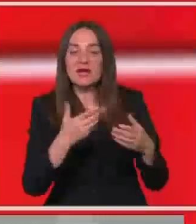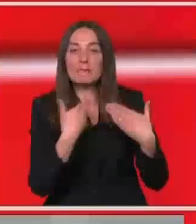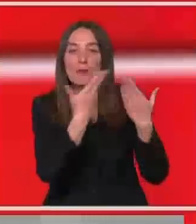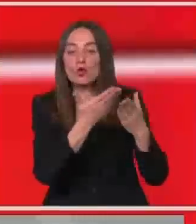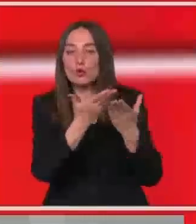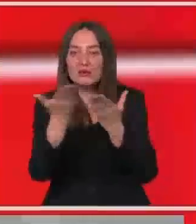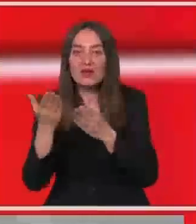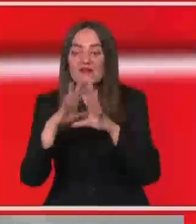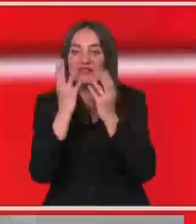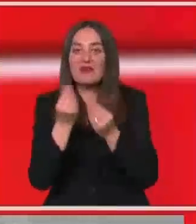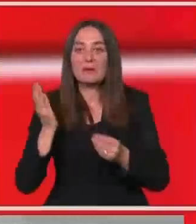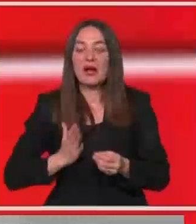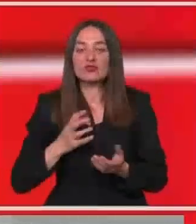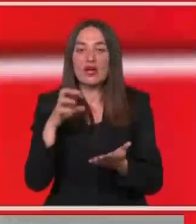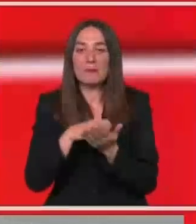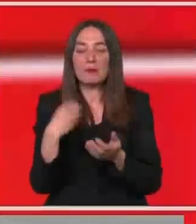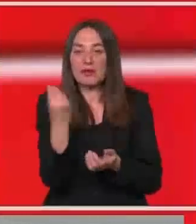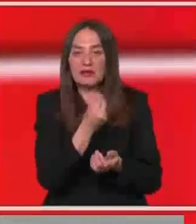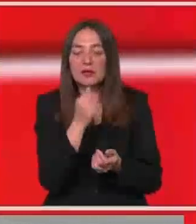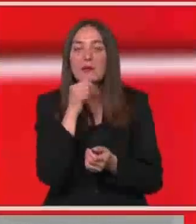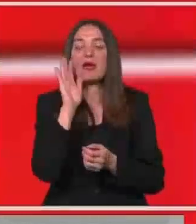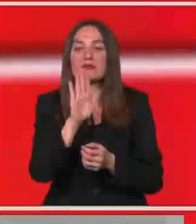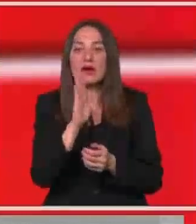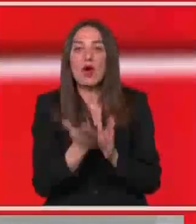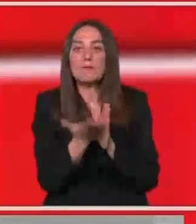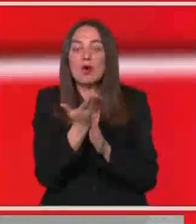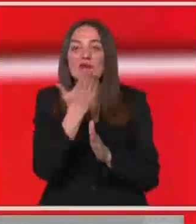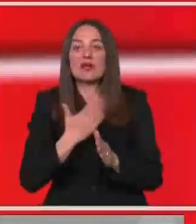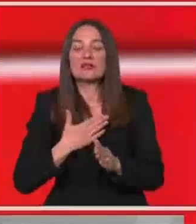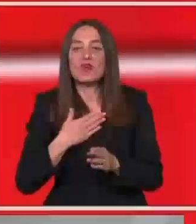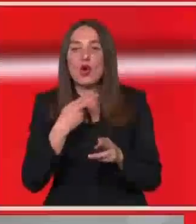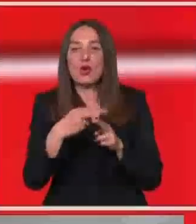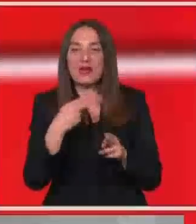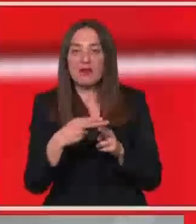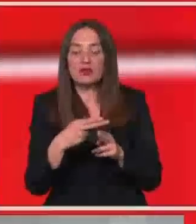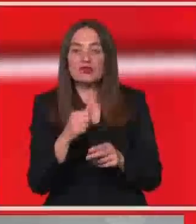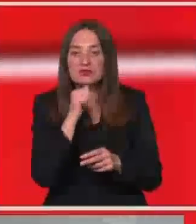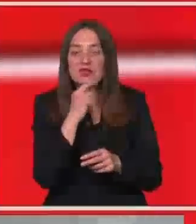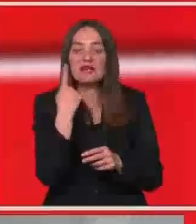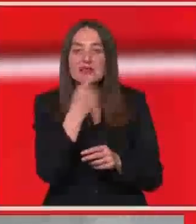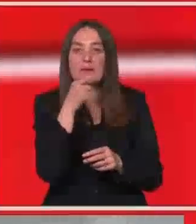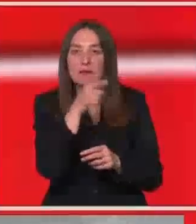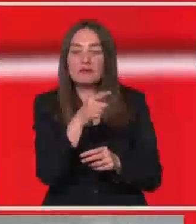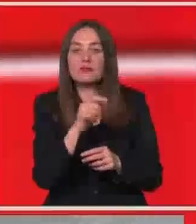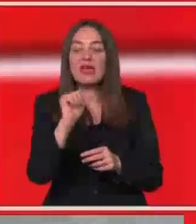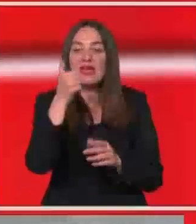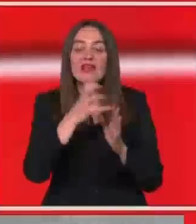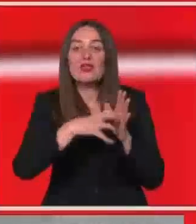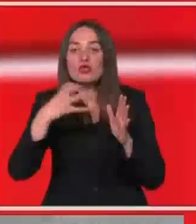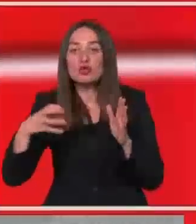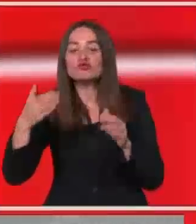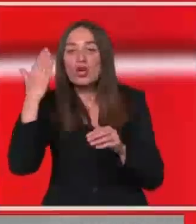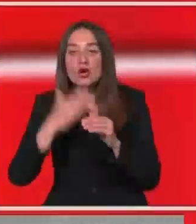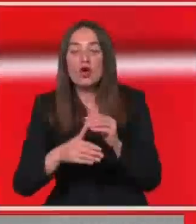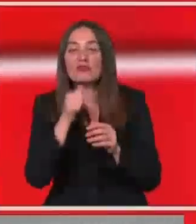svim građanima Republike Srbije i da tako podigne svoju likvidnost i da samim tim na jedan duži rok